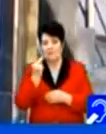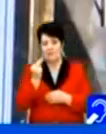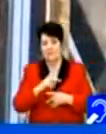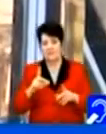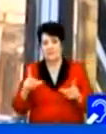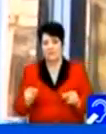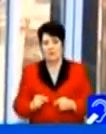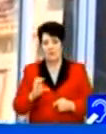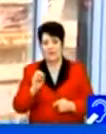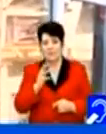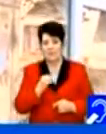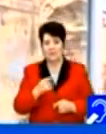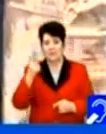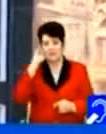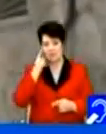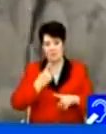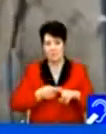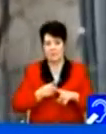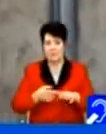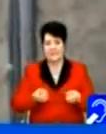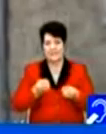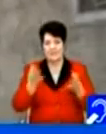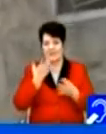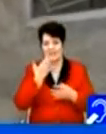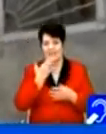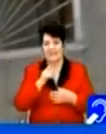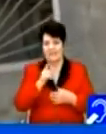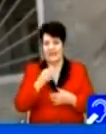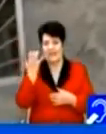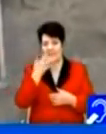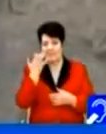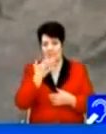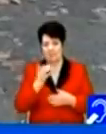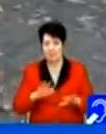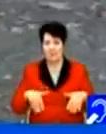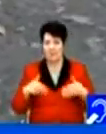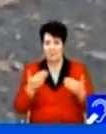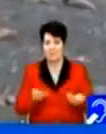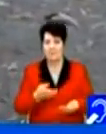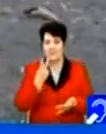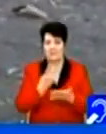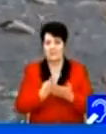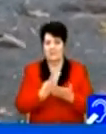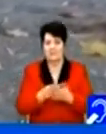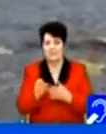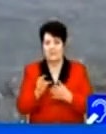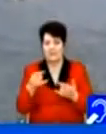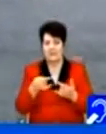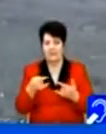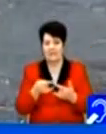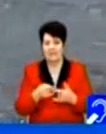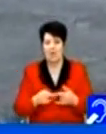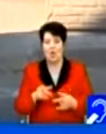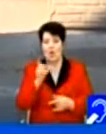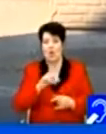viața cu emoții și gânduri pozitive. De Ziua Internațională a Nevăzătorilor vă propunem să descoperiți imediat în telejurnal